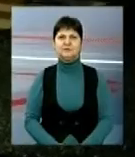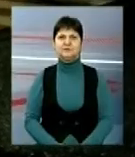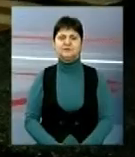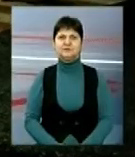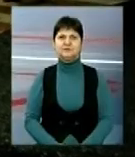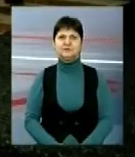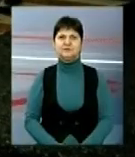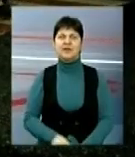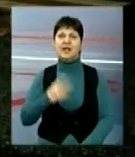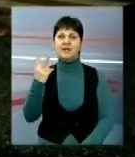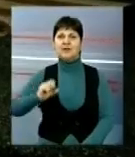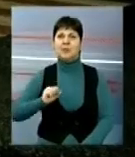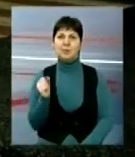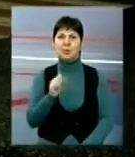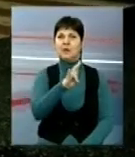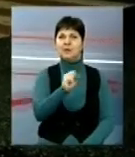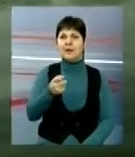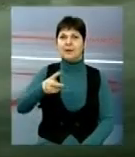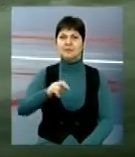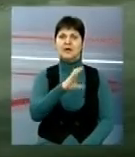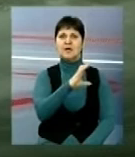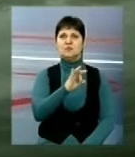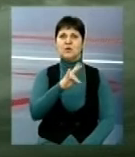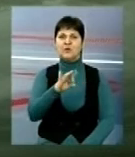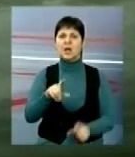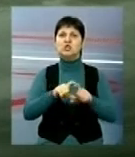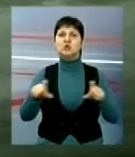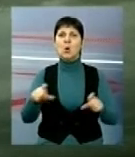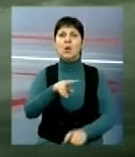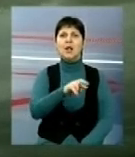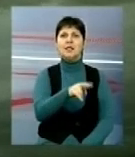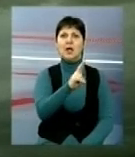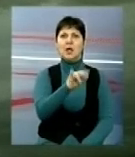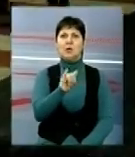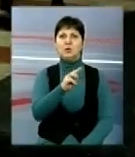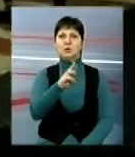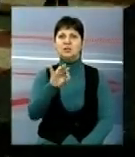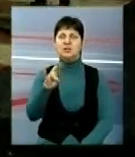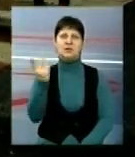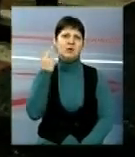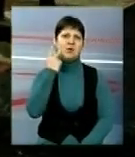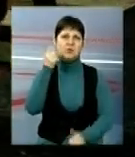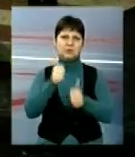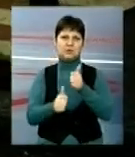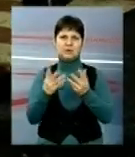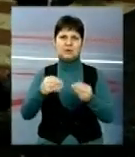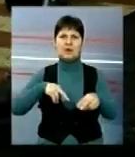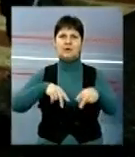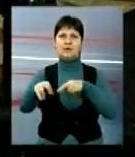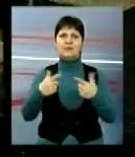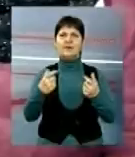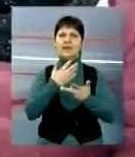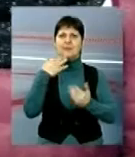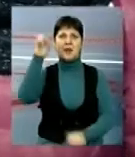Дві подруги Настя і Софія ходять до Якушинецької школи. Кожного дня їм доводиться переходити дорогу там, де немає